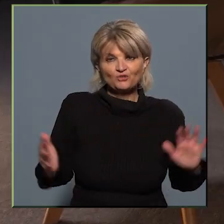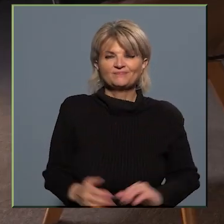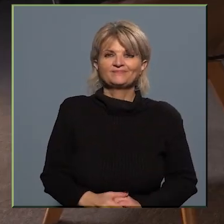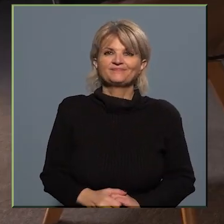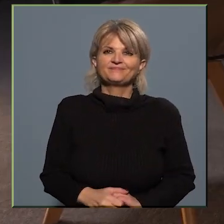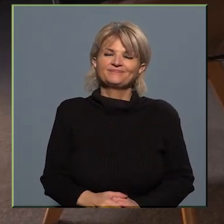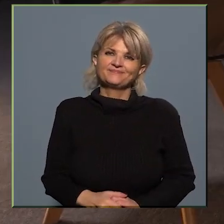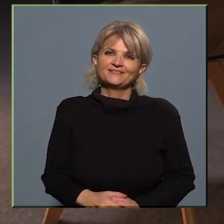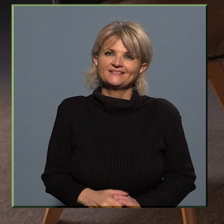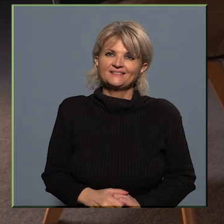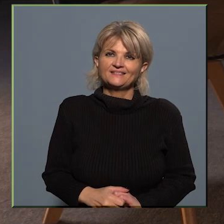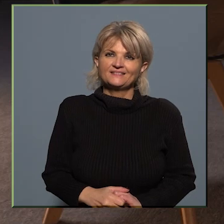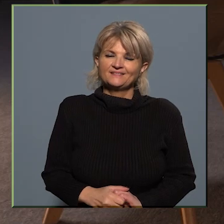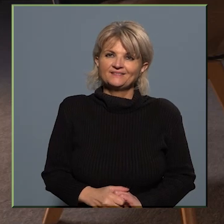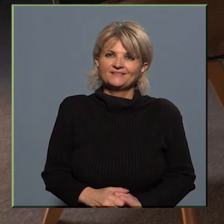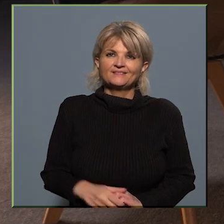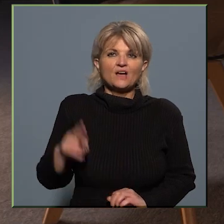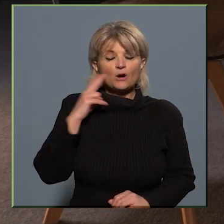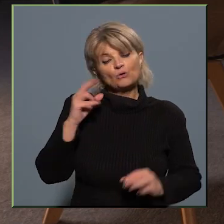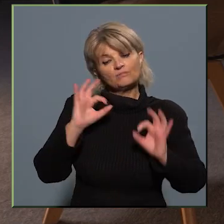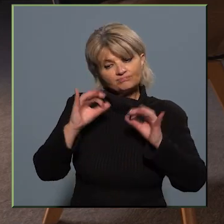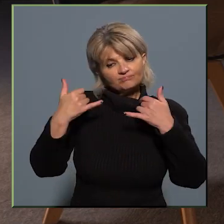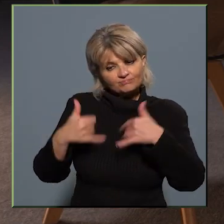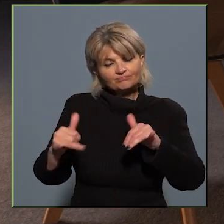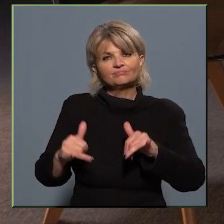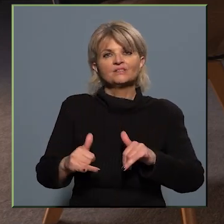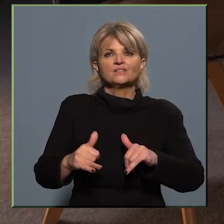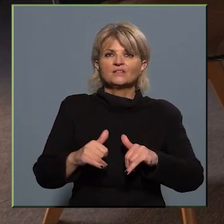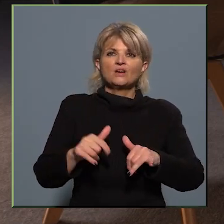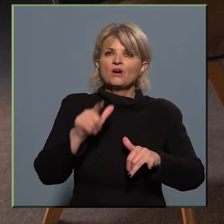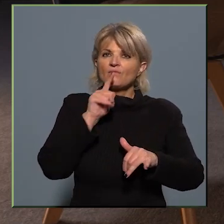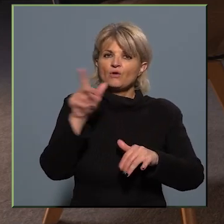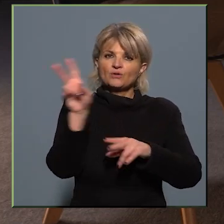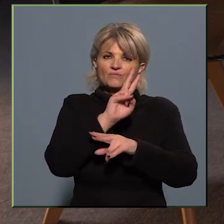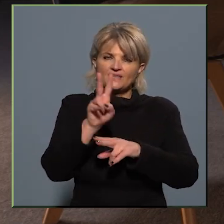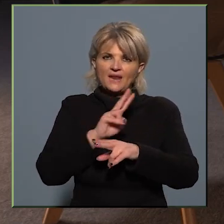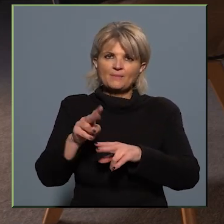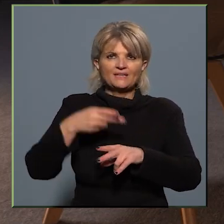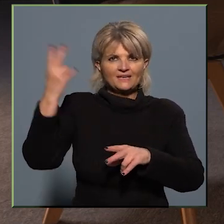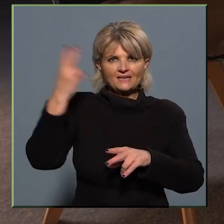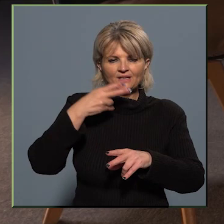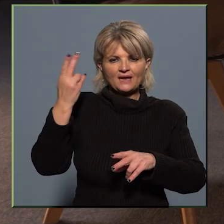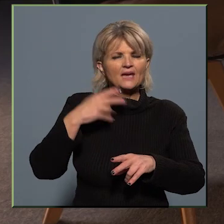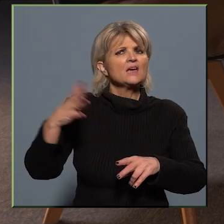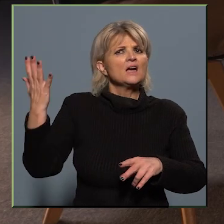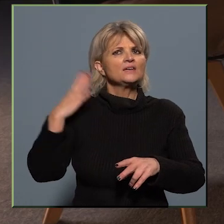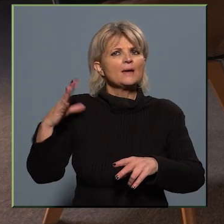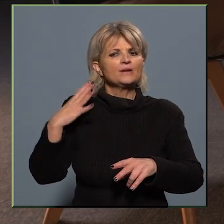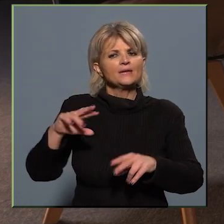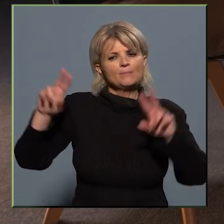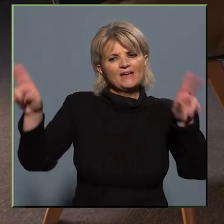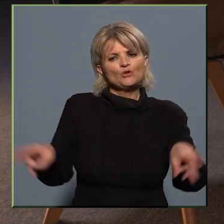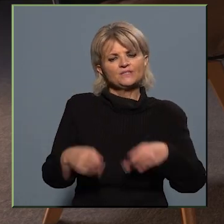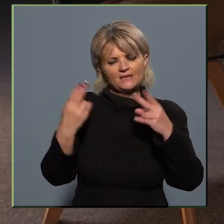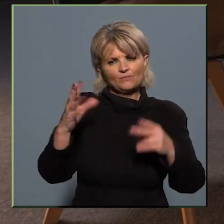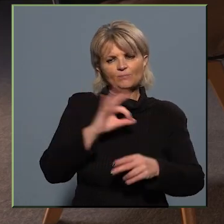Úgyhogy akkor rajta, és nyilván figyelemmel kísérjük a híreket. Polgármester úr, nemrégiben ön összehívott egy